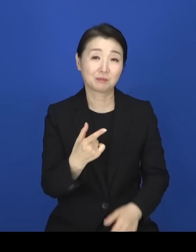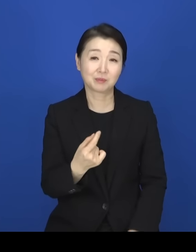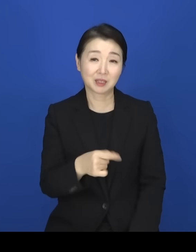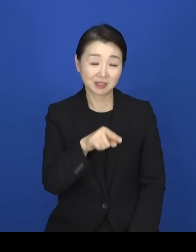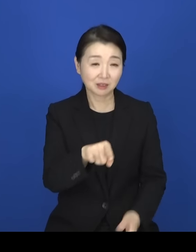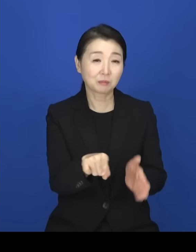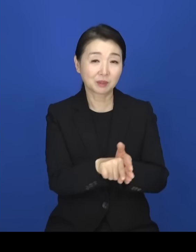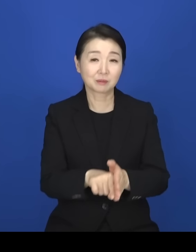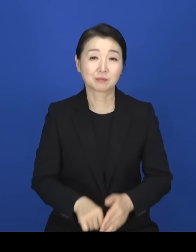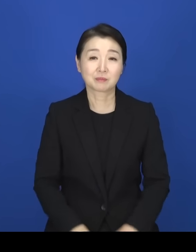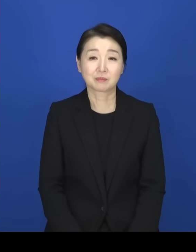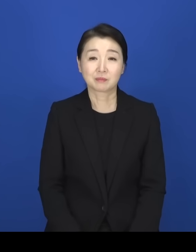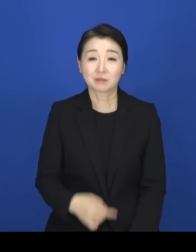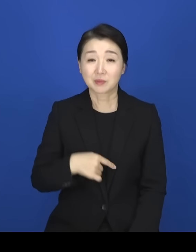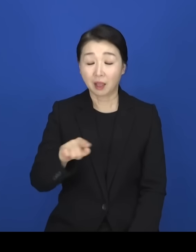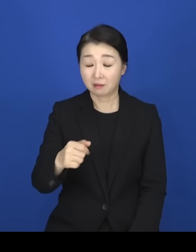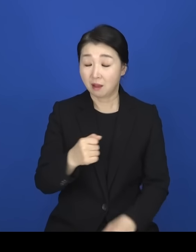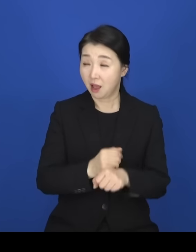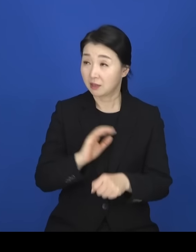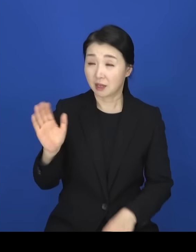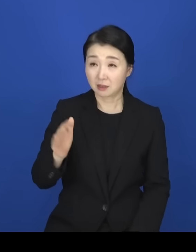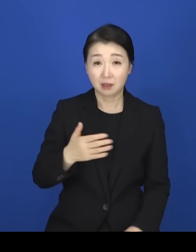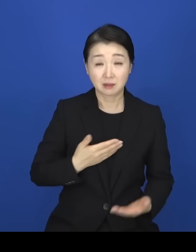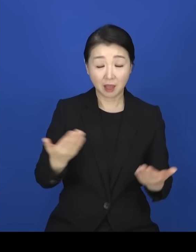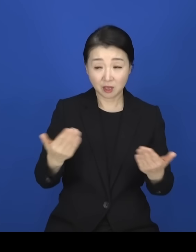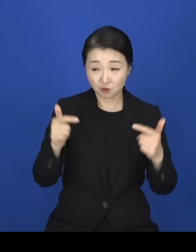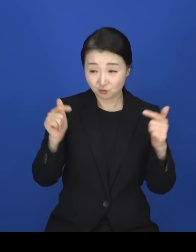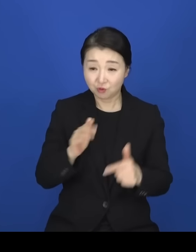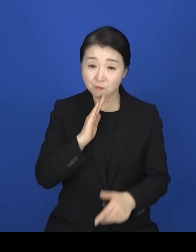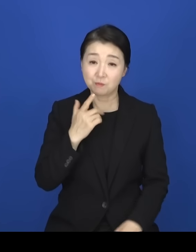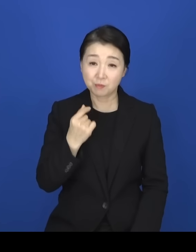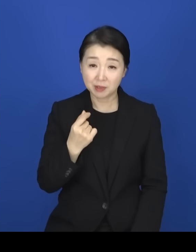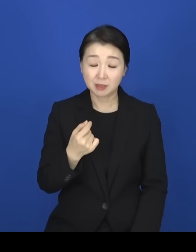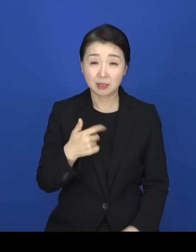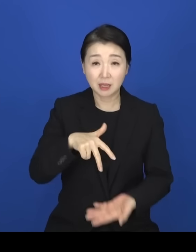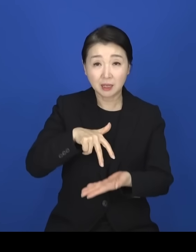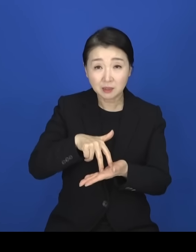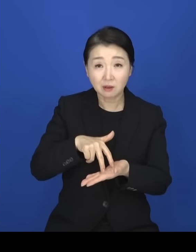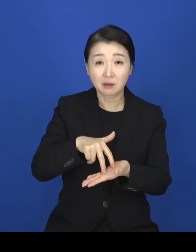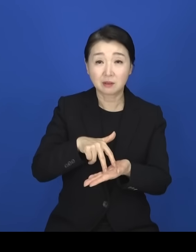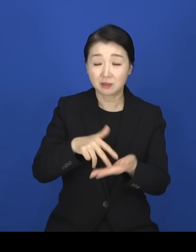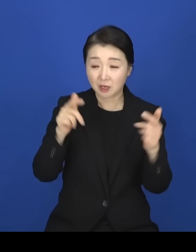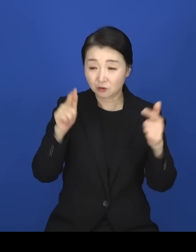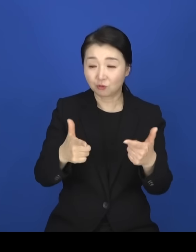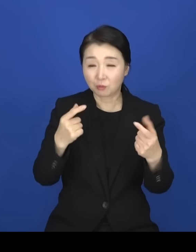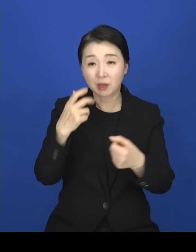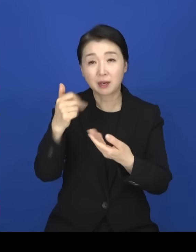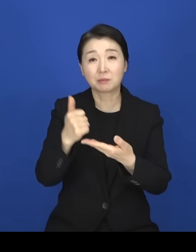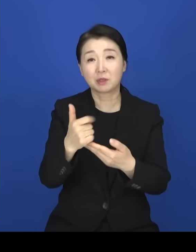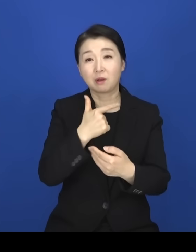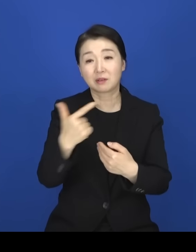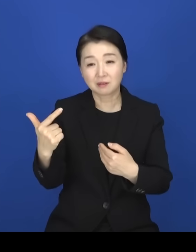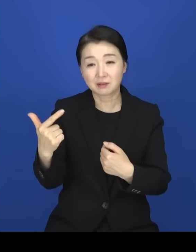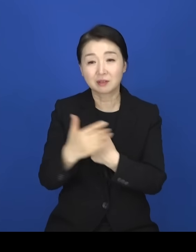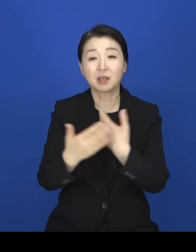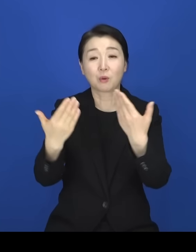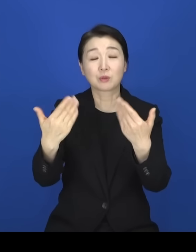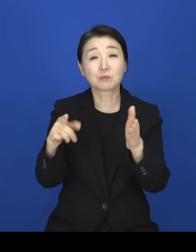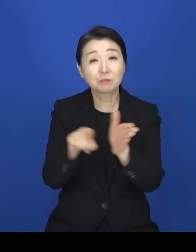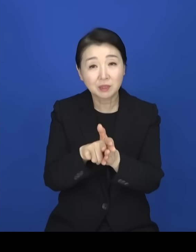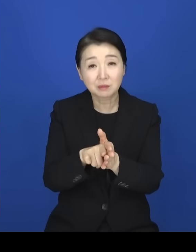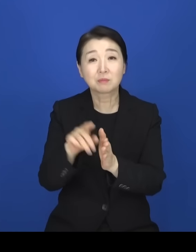맞아. 그게 믿음이거든요. 네. 나는 이것을 하지 않아도 네. 내 일이 줄어들어도 내가 설 자리가 줄어들어도 네. 하나님께서 더 큰 것을 채워주신다는 그